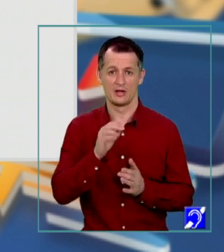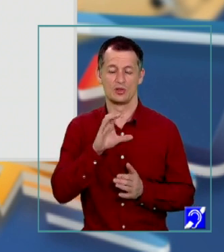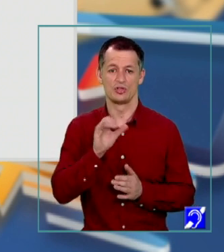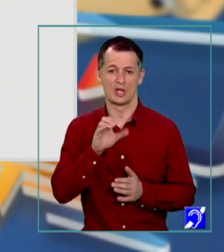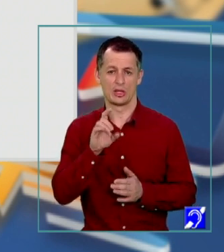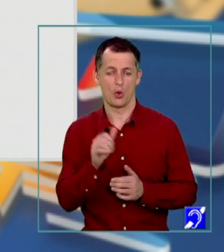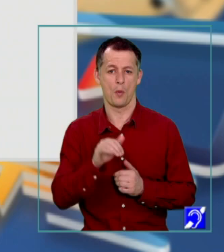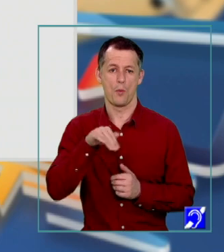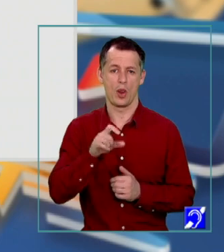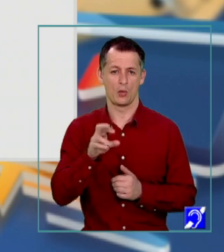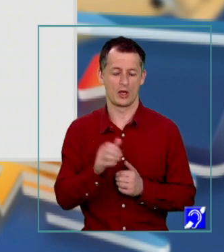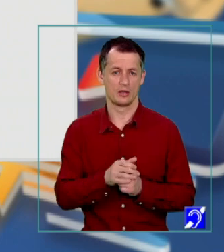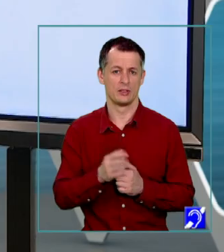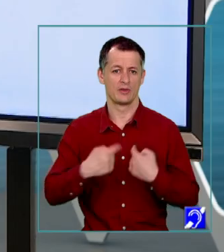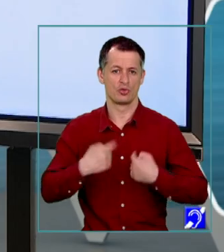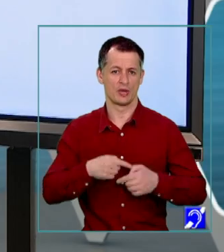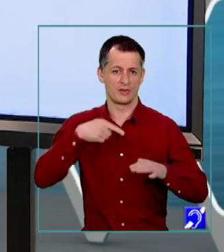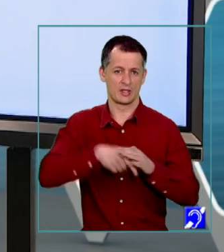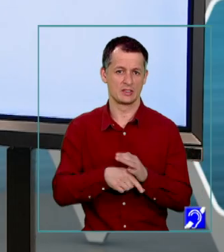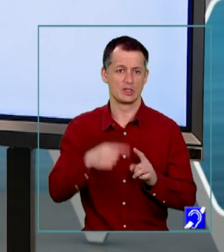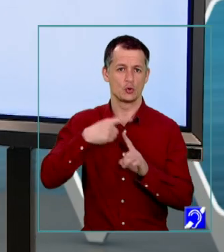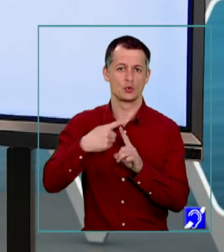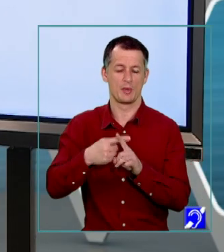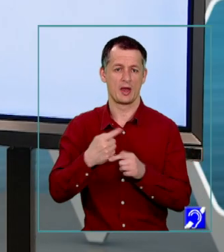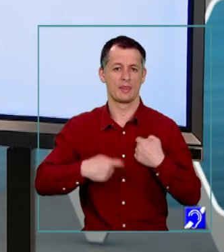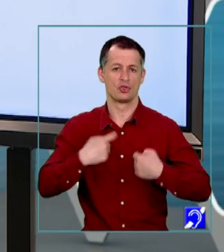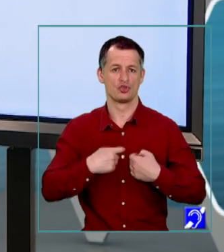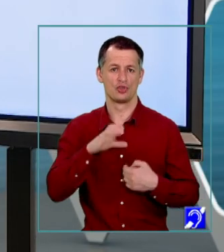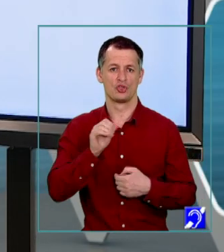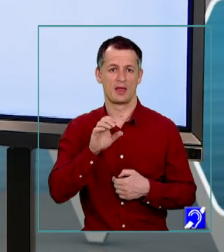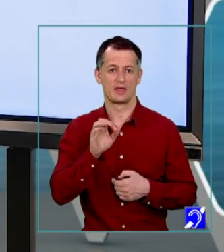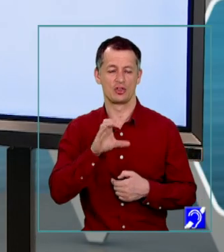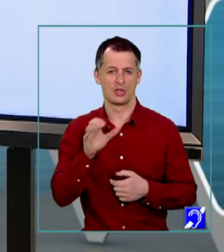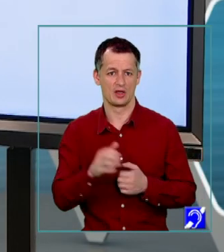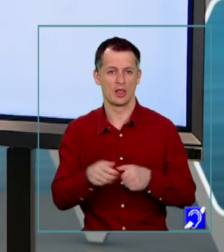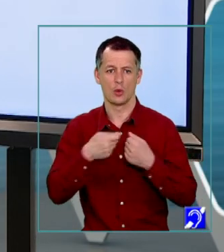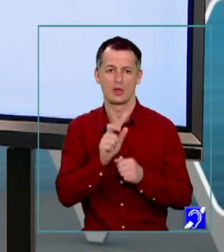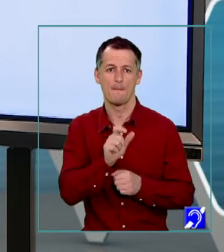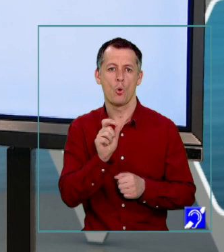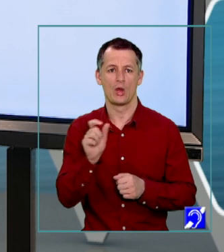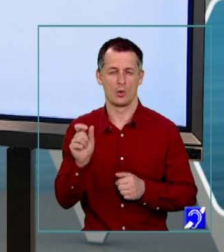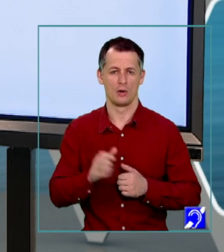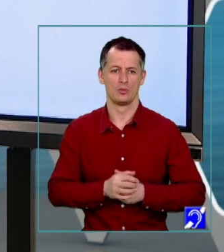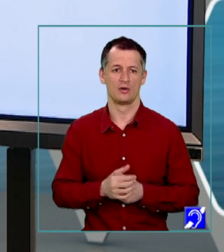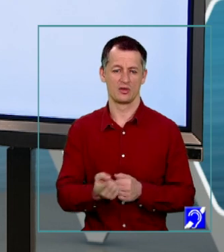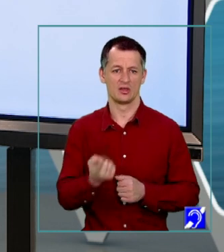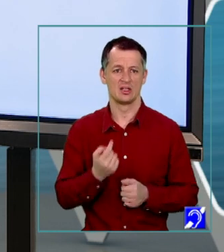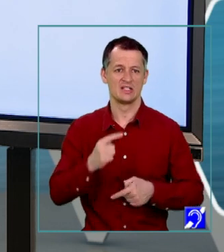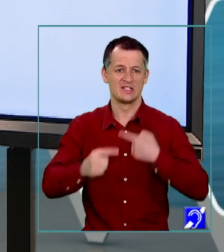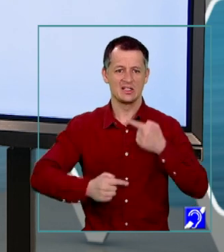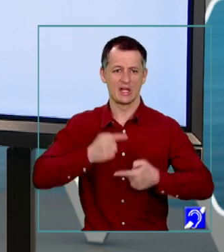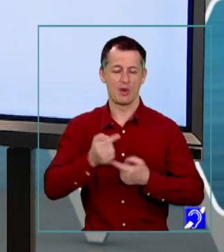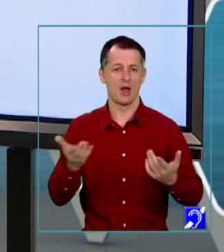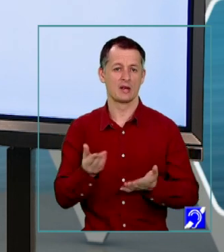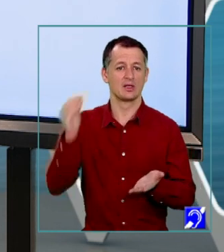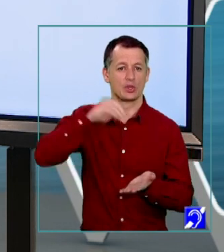energia internă este dată de suma energiilor cinetice de a tuturor moleculelor din sistem, la care